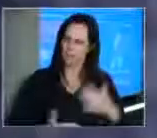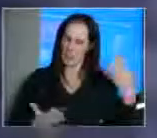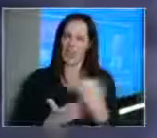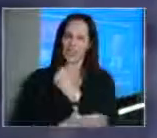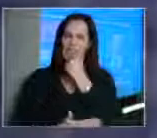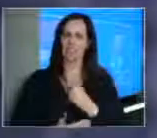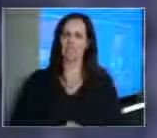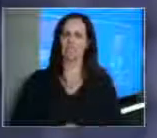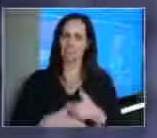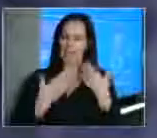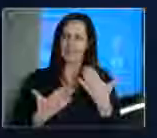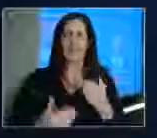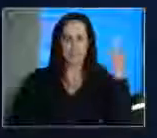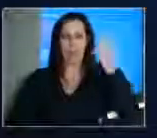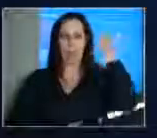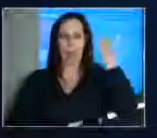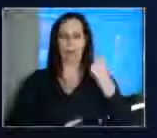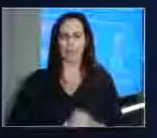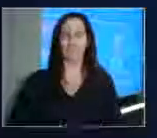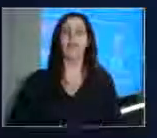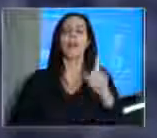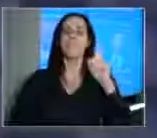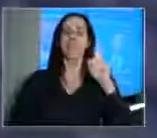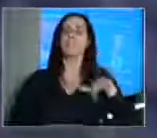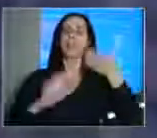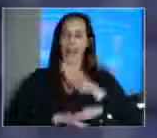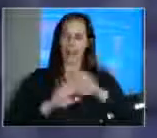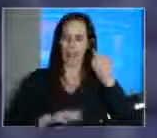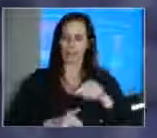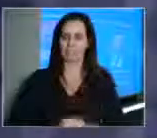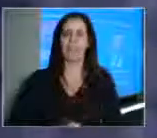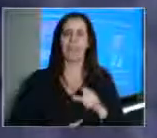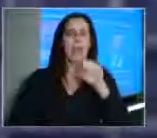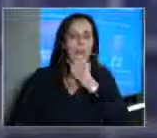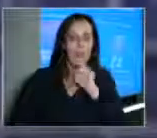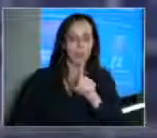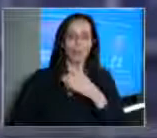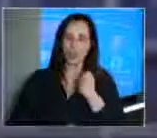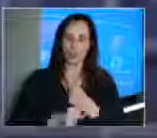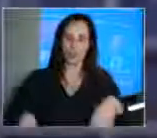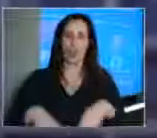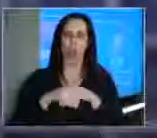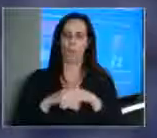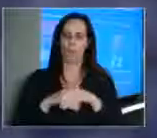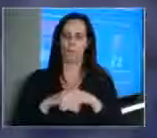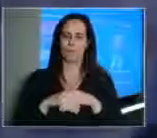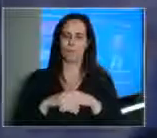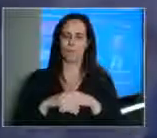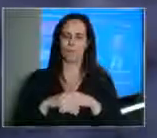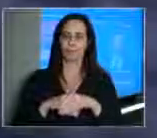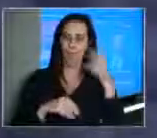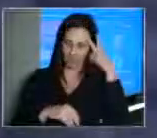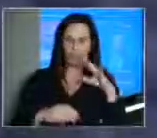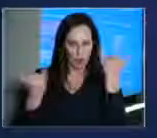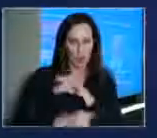תנצחי, תני להם ברבק. ואז, ורק אז, הם התחננו שתעשי איתם שלום.